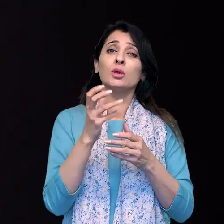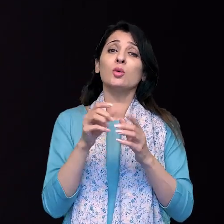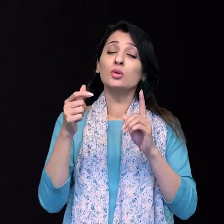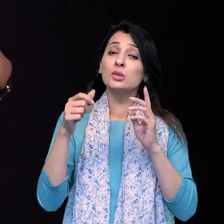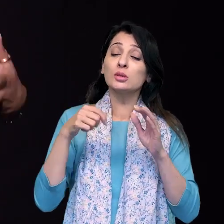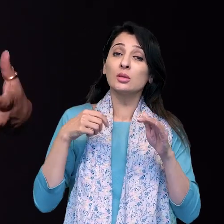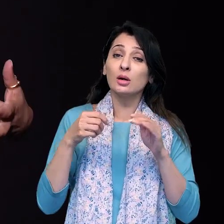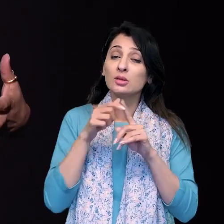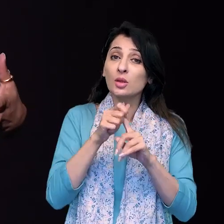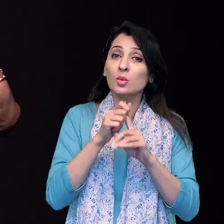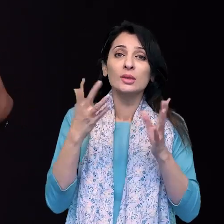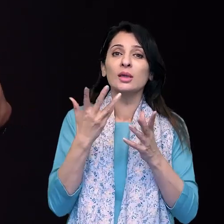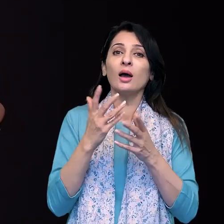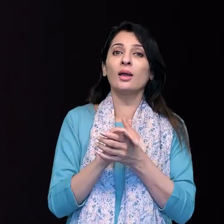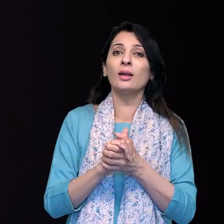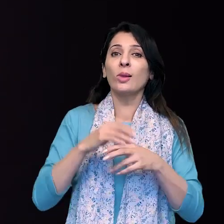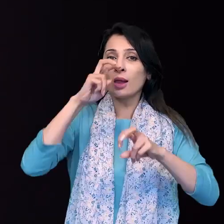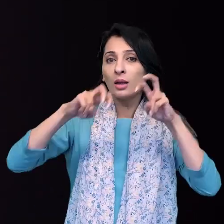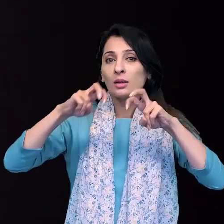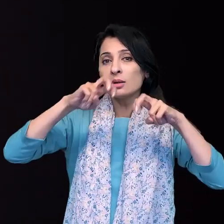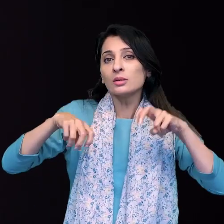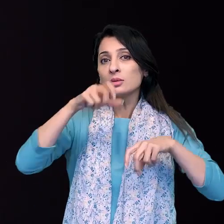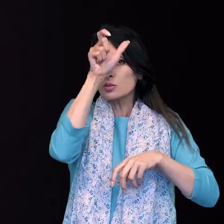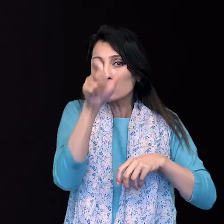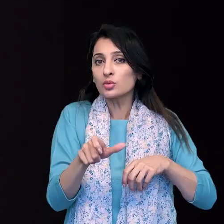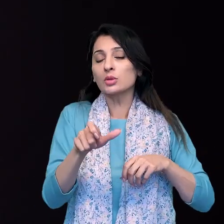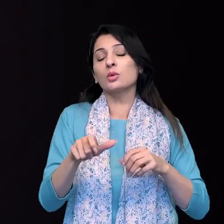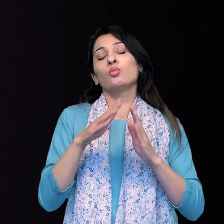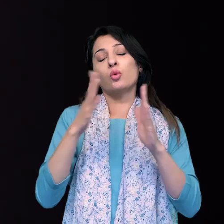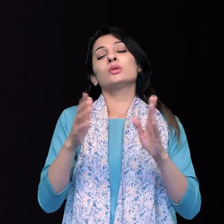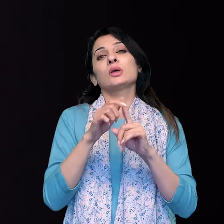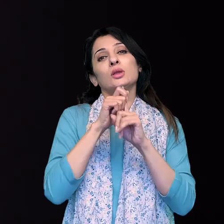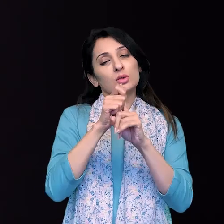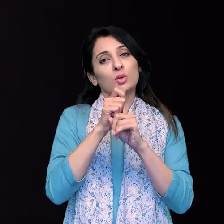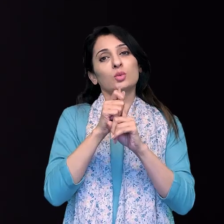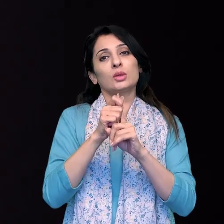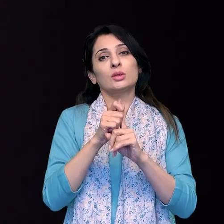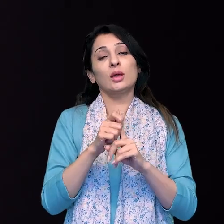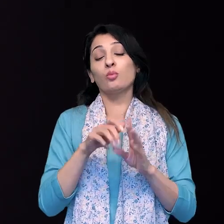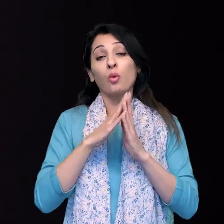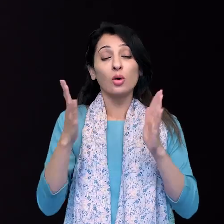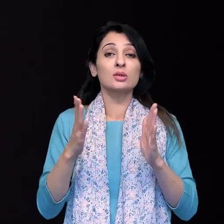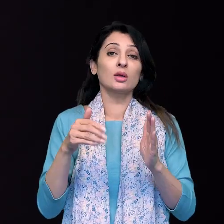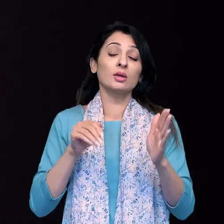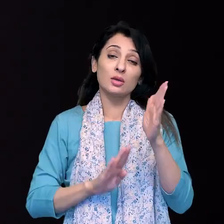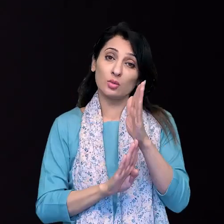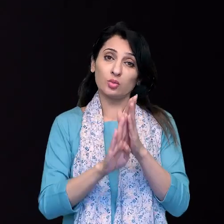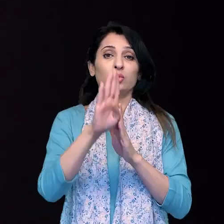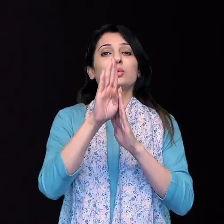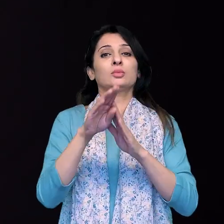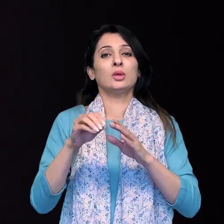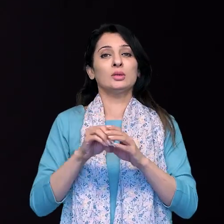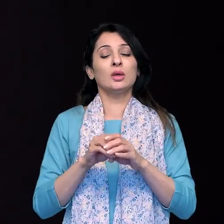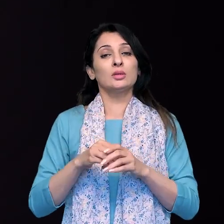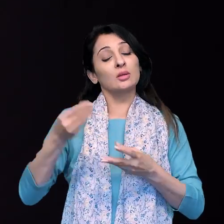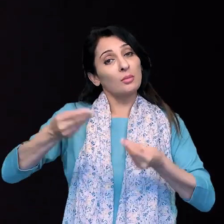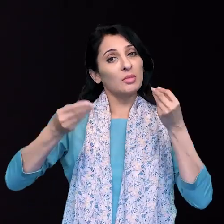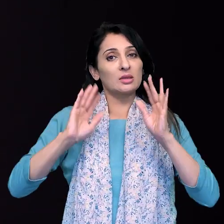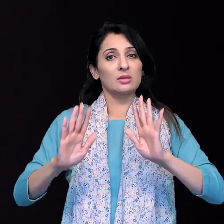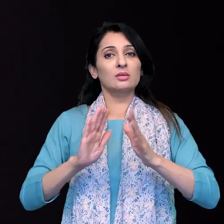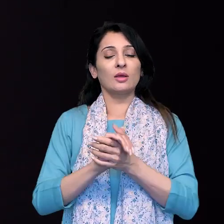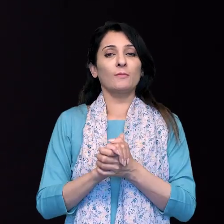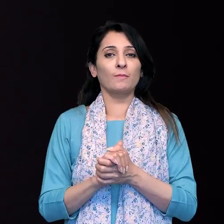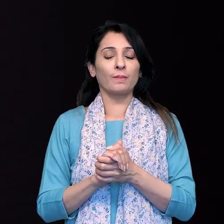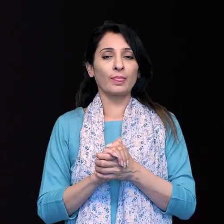सो द वर्ल्ड नीड्स पीपल इन दिस इंडस्ट्री बिकॉज दिस इज सच एन इम्पॉर्टेंट इंडस्ट्री, सच अ बूमिंग इंडस्ट्री